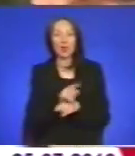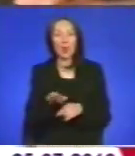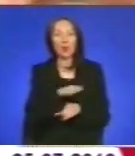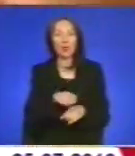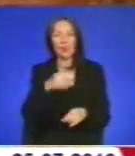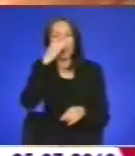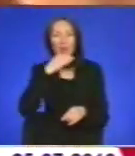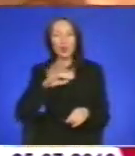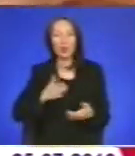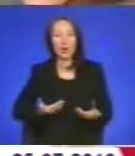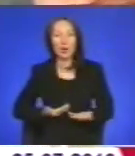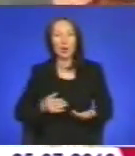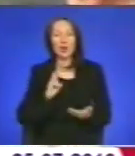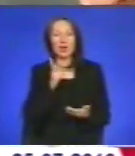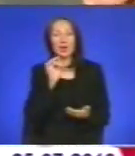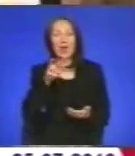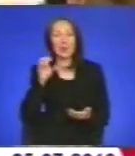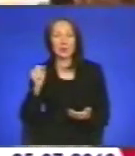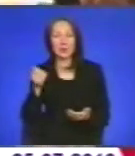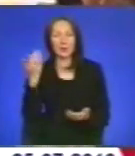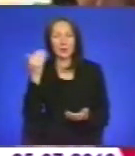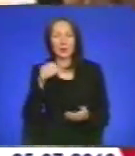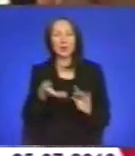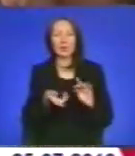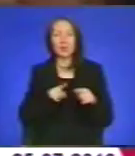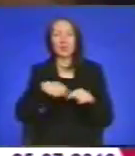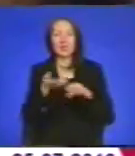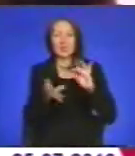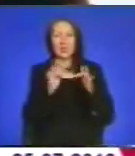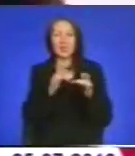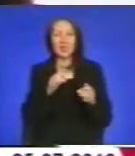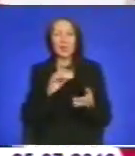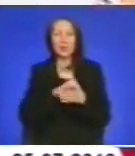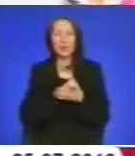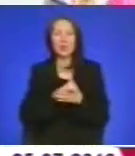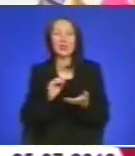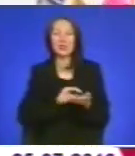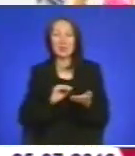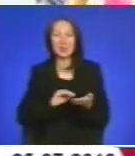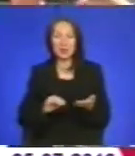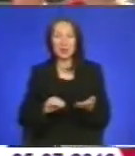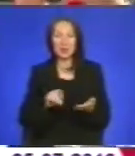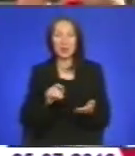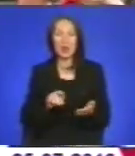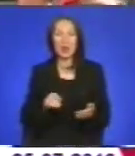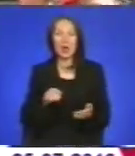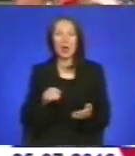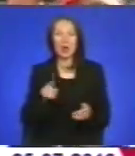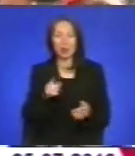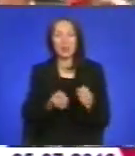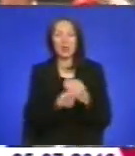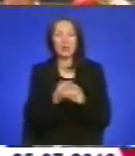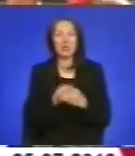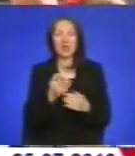через інтернет познайомився з письменницею Іриною Мацко. Ще тоді виникла ідея навчати дітей англійської. Залишалося